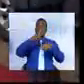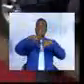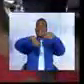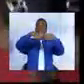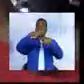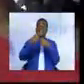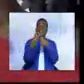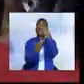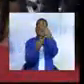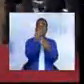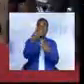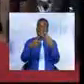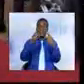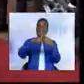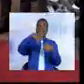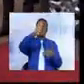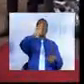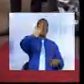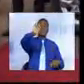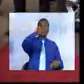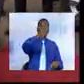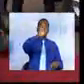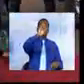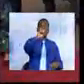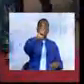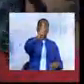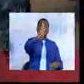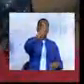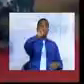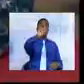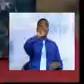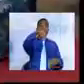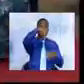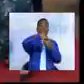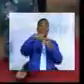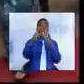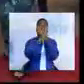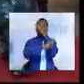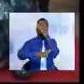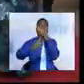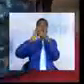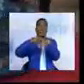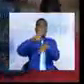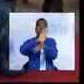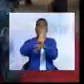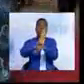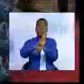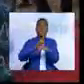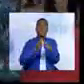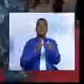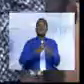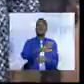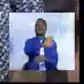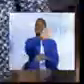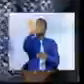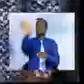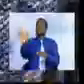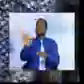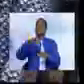Béomi. Béomi était donc à l'honneur ce matin. Comme partout où il est passé, le président Alassane Ouattara a été accueilli par les